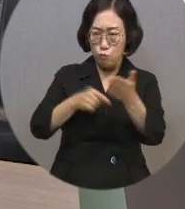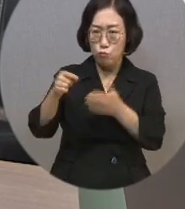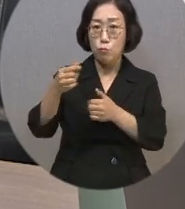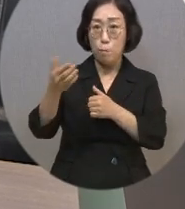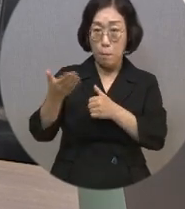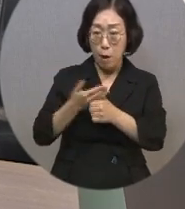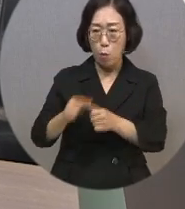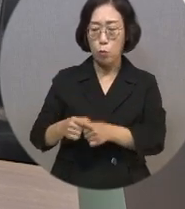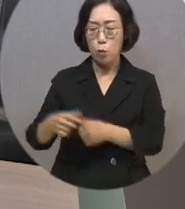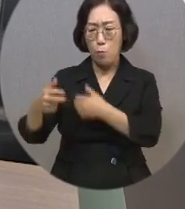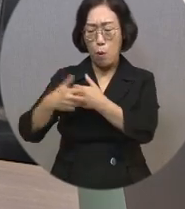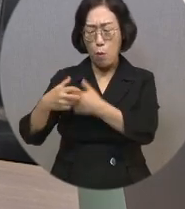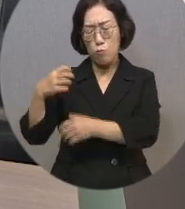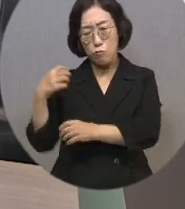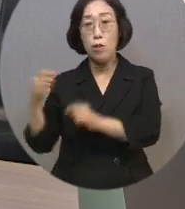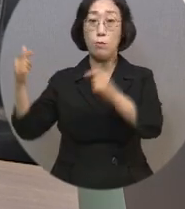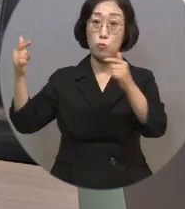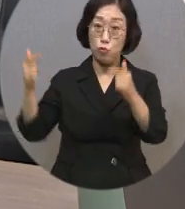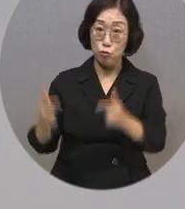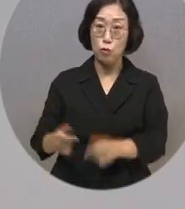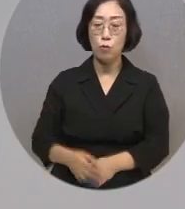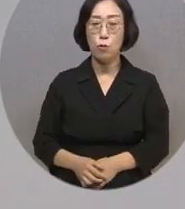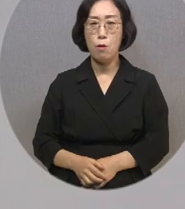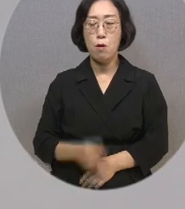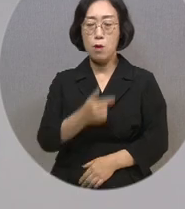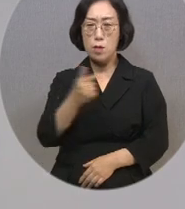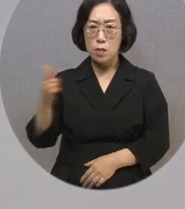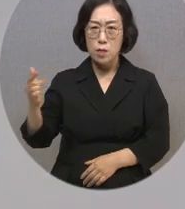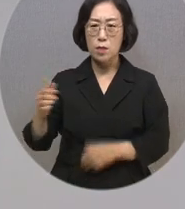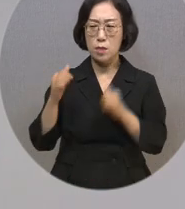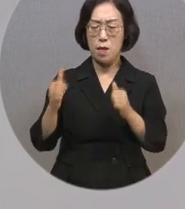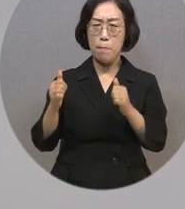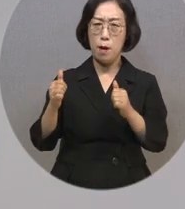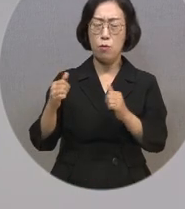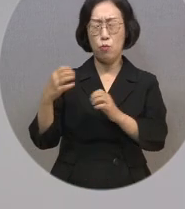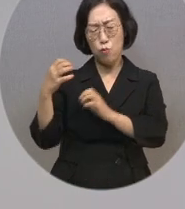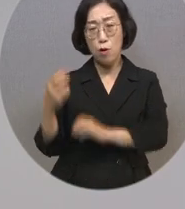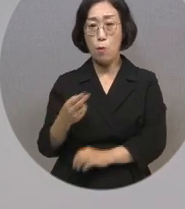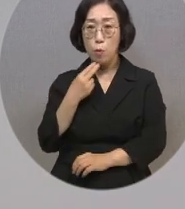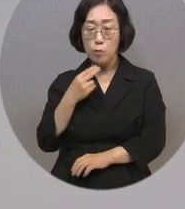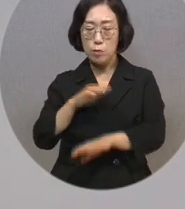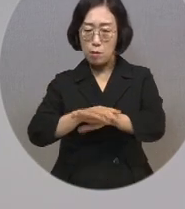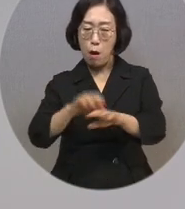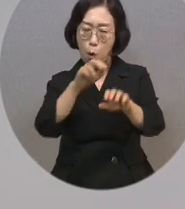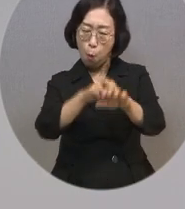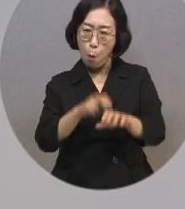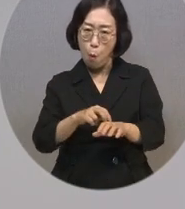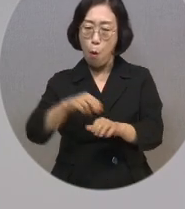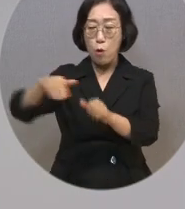고액 배상 부담은 줄이는 한편 과도한 사법 리스크 없이 소신껏